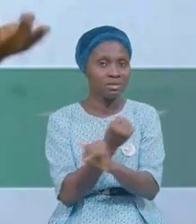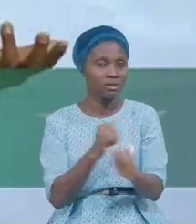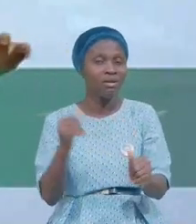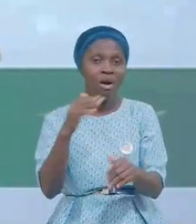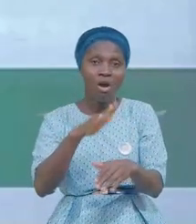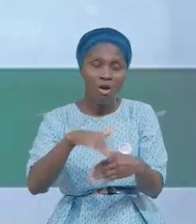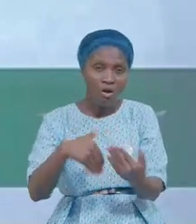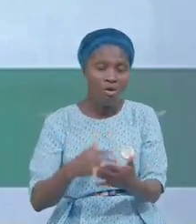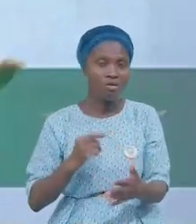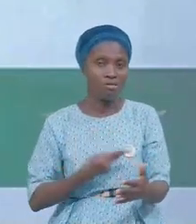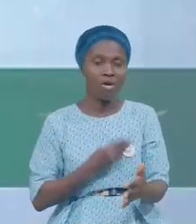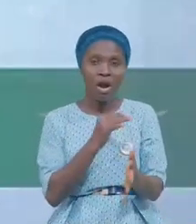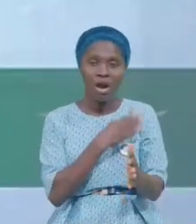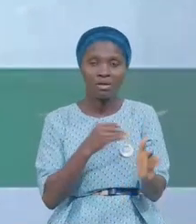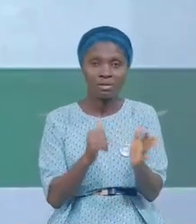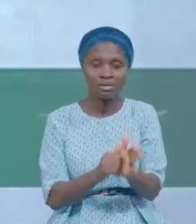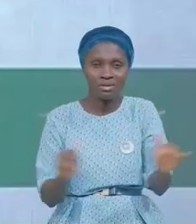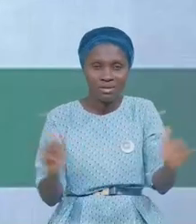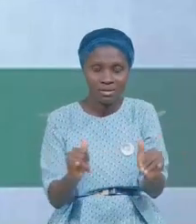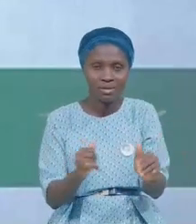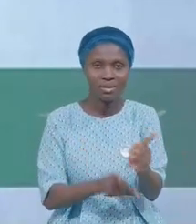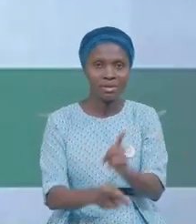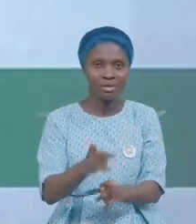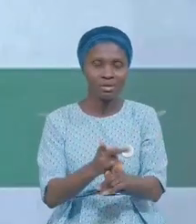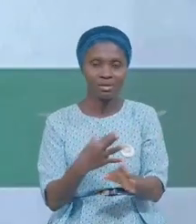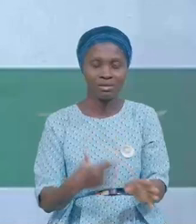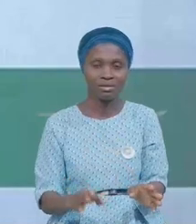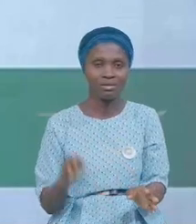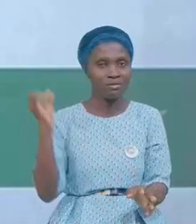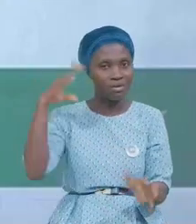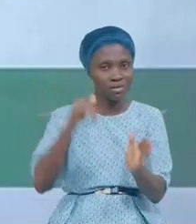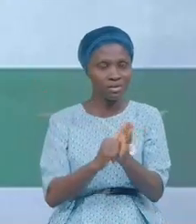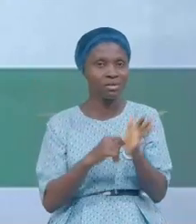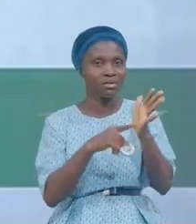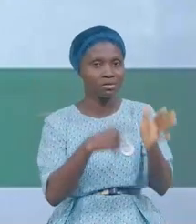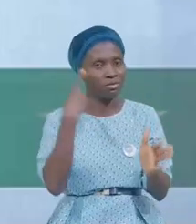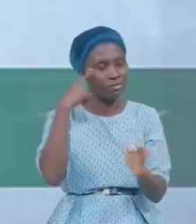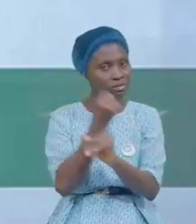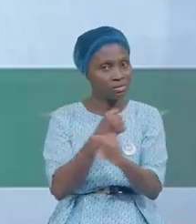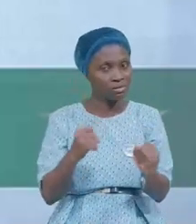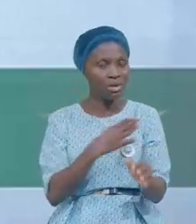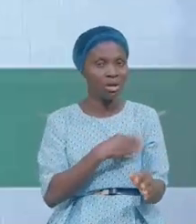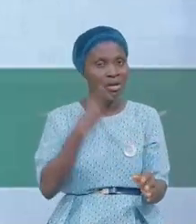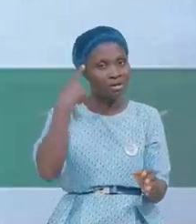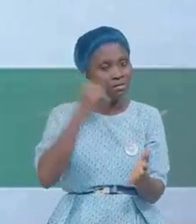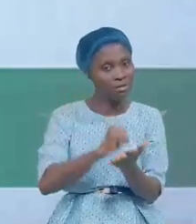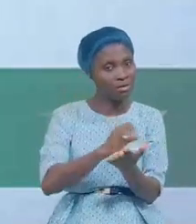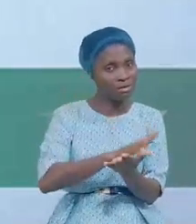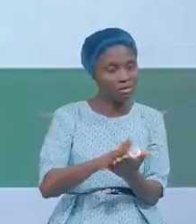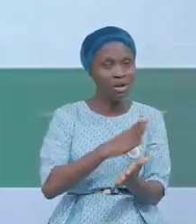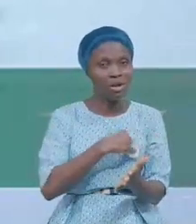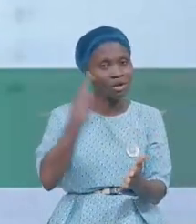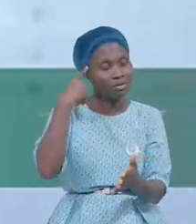nous, le même type de foi qu'ils ont manifesté pour le salut, pour la sanctification, pour le